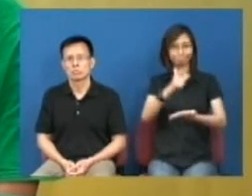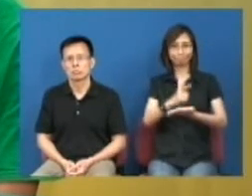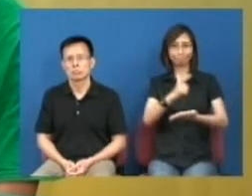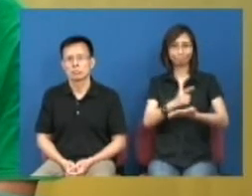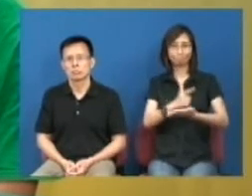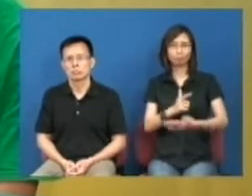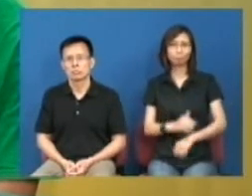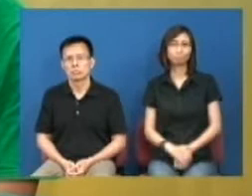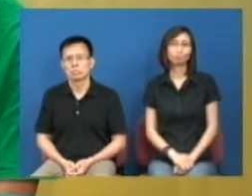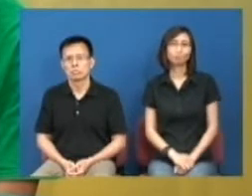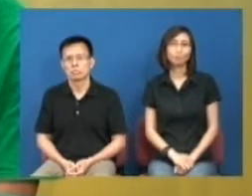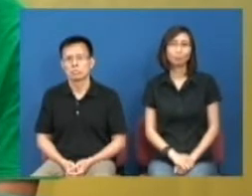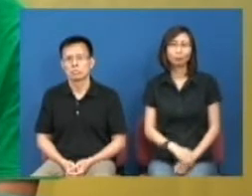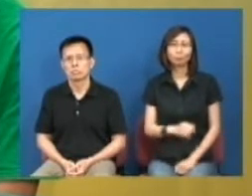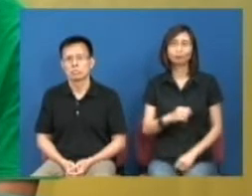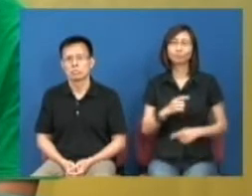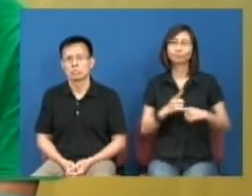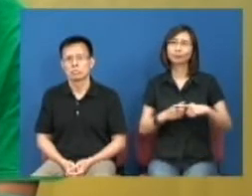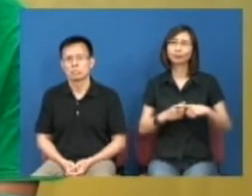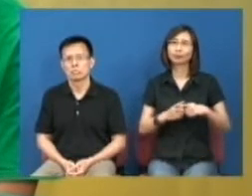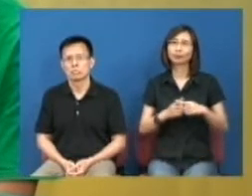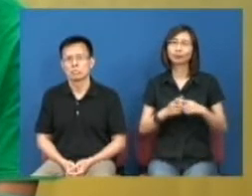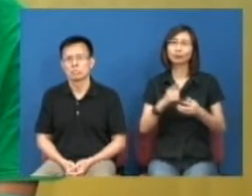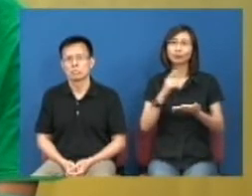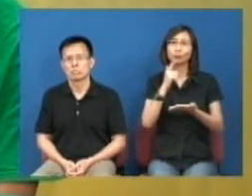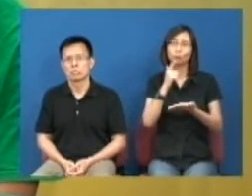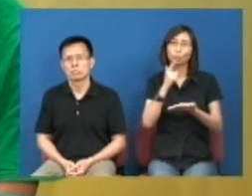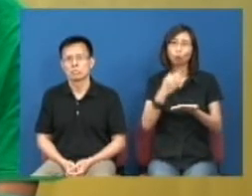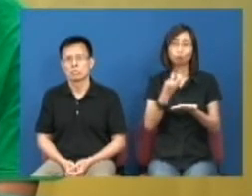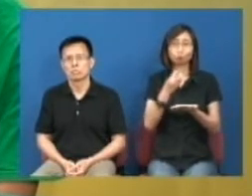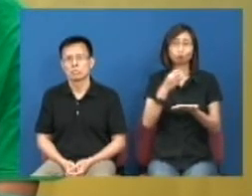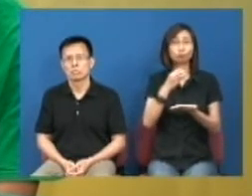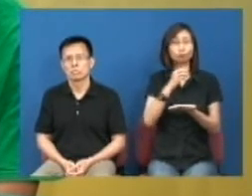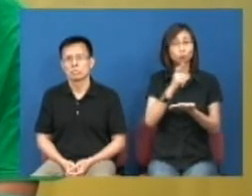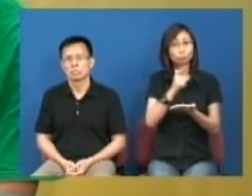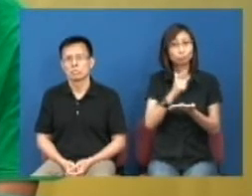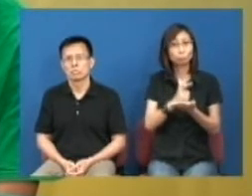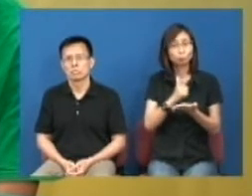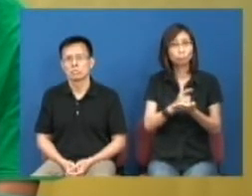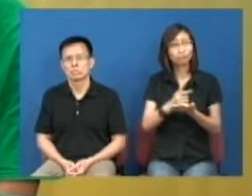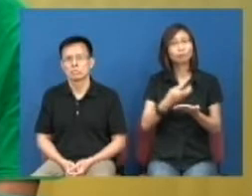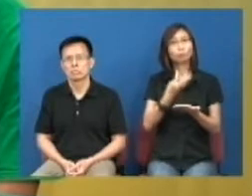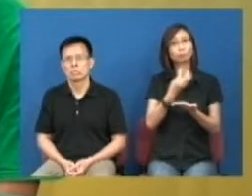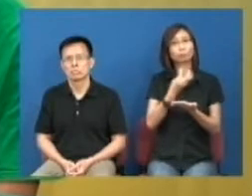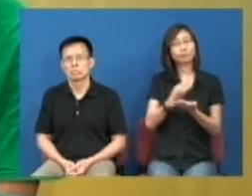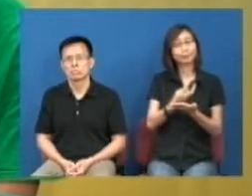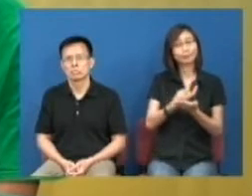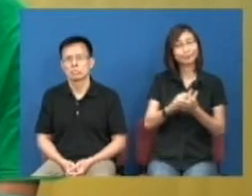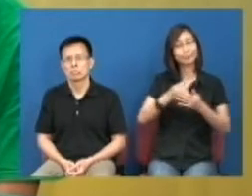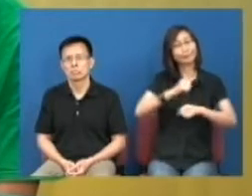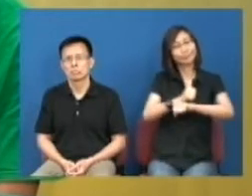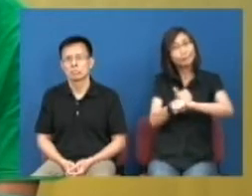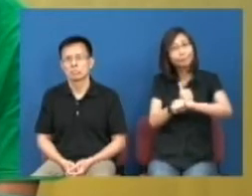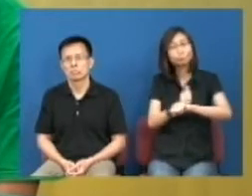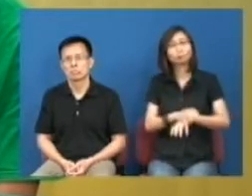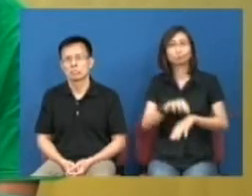咁所以其實都好珍惜依啲機會講五四啊、六四啊。咁我覺得即係俾佢知道，其